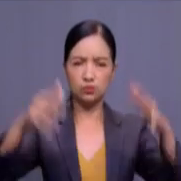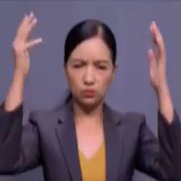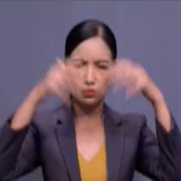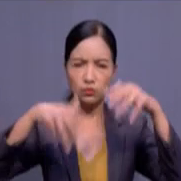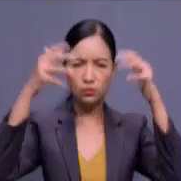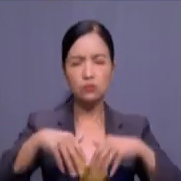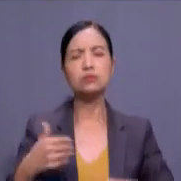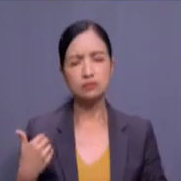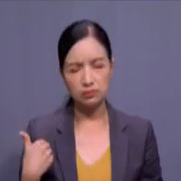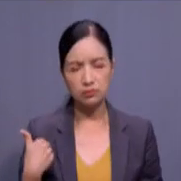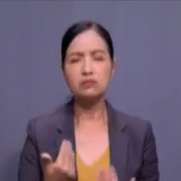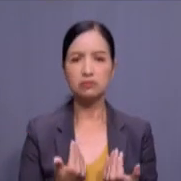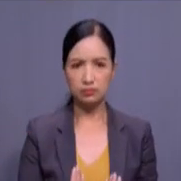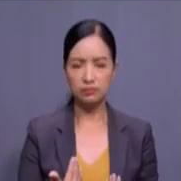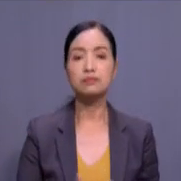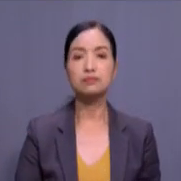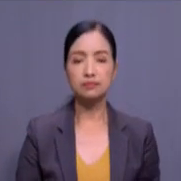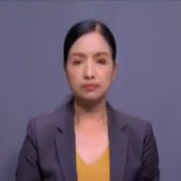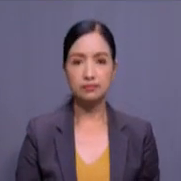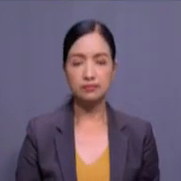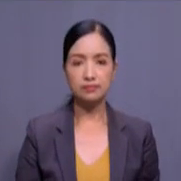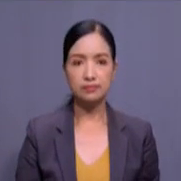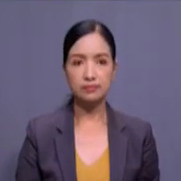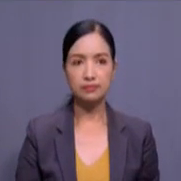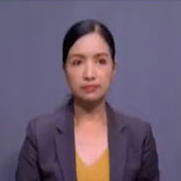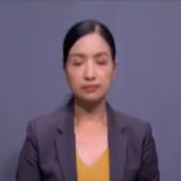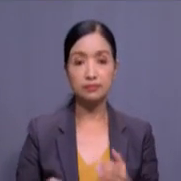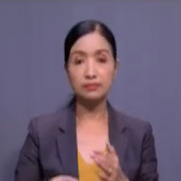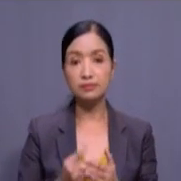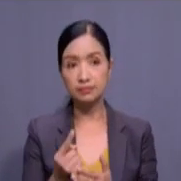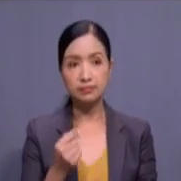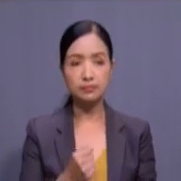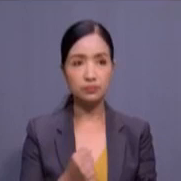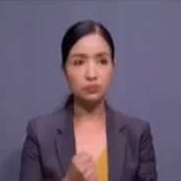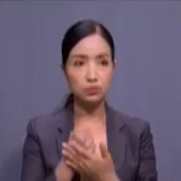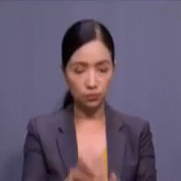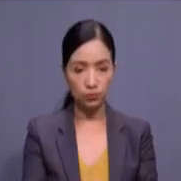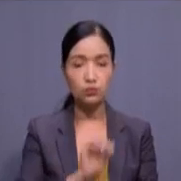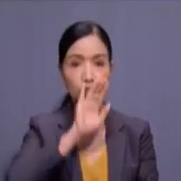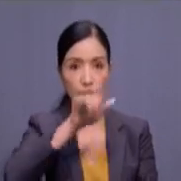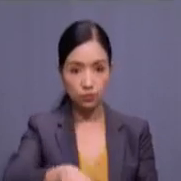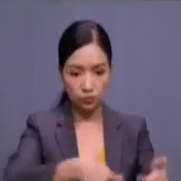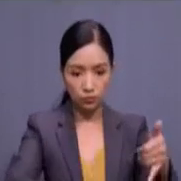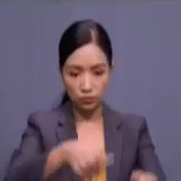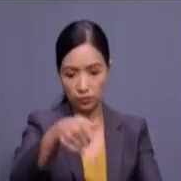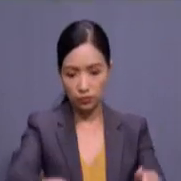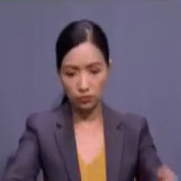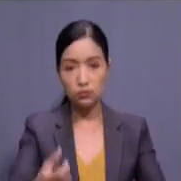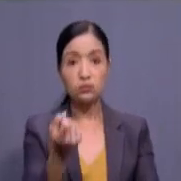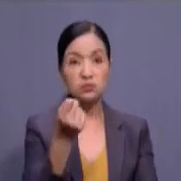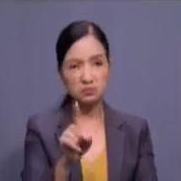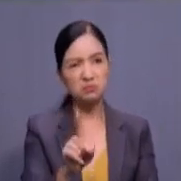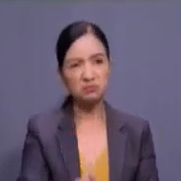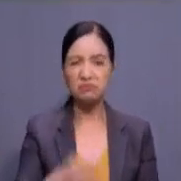าเป็นครั้งเป็นคราวต่อเนื่องด้วยนะคะการเริ่มภารกิจกู้ซากช้างป่า11ตัวในครั้งนี้นะคะถือว่าเป็นงานใหญ่ง